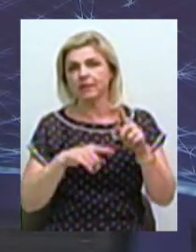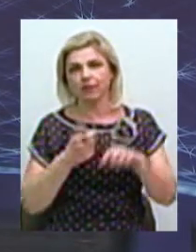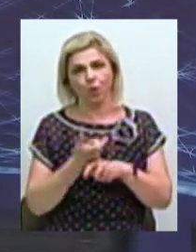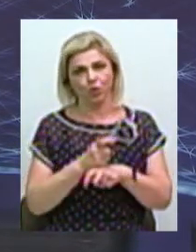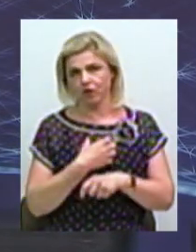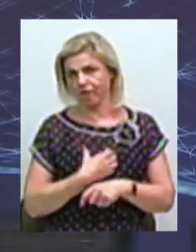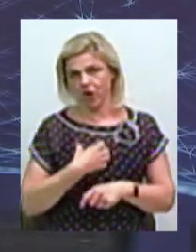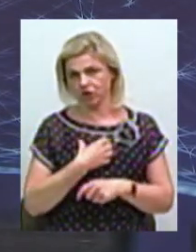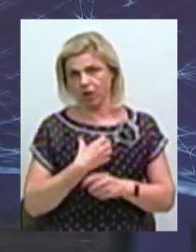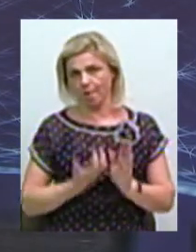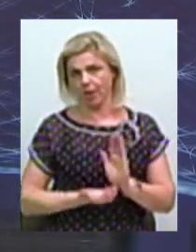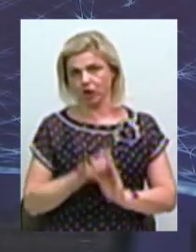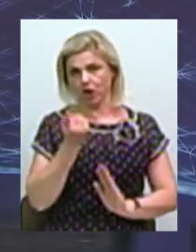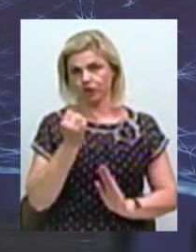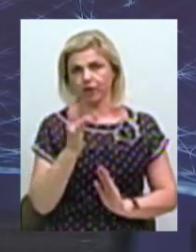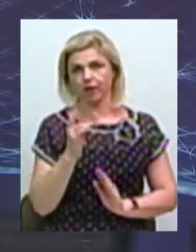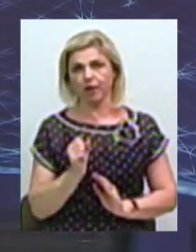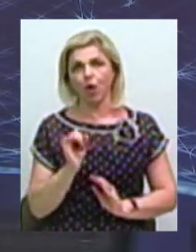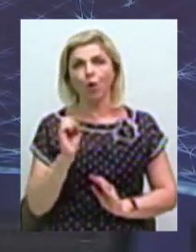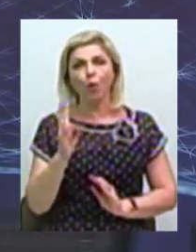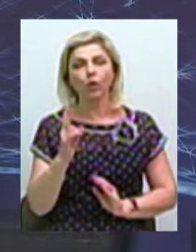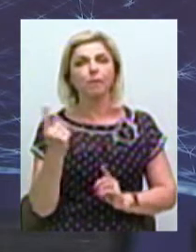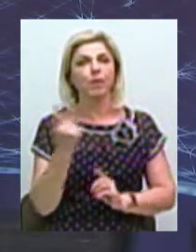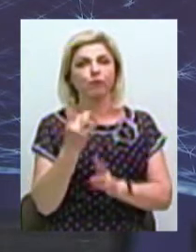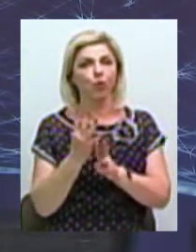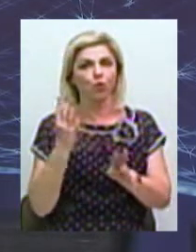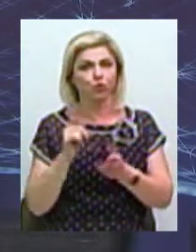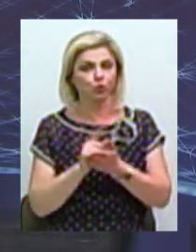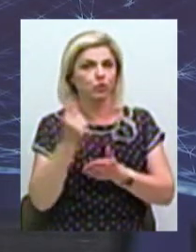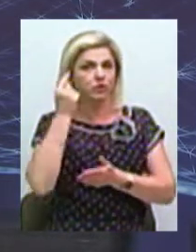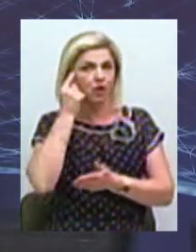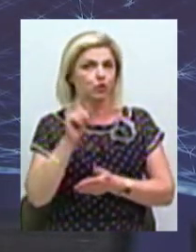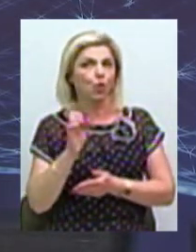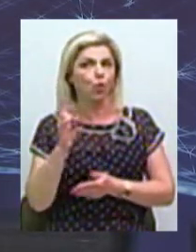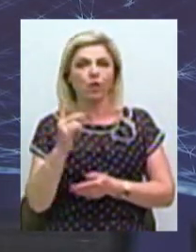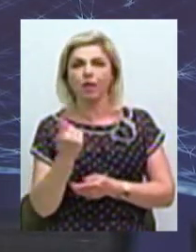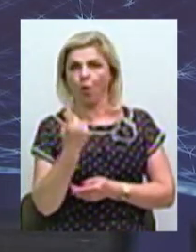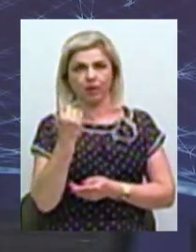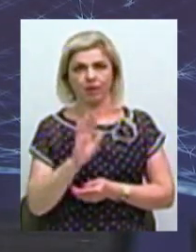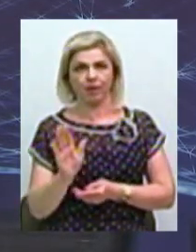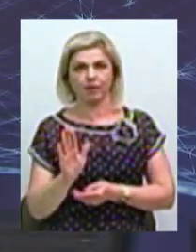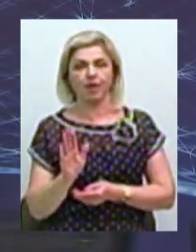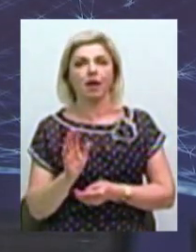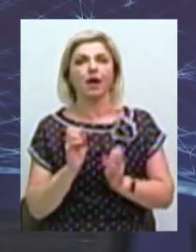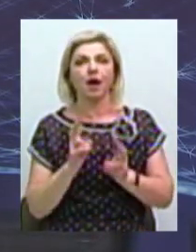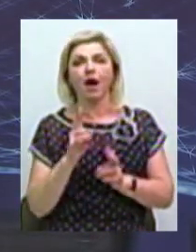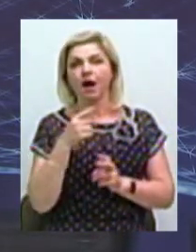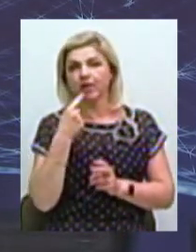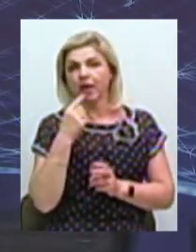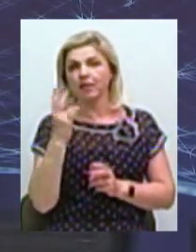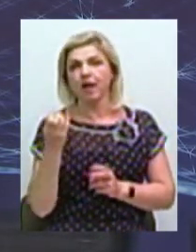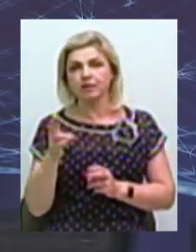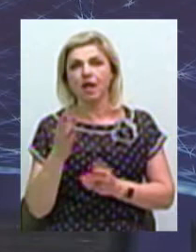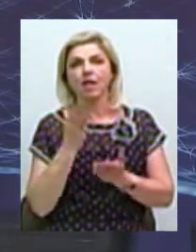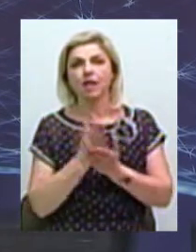поддержка близких. Он должен в первую очередь знать, что он не один, что, как вот говорила Настя только что, что есть для чего